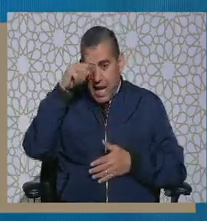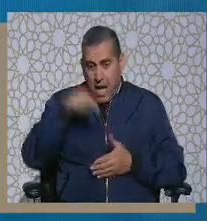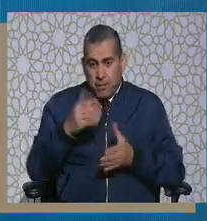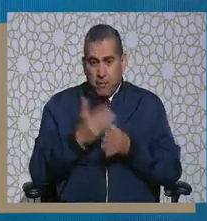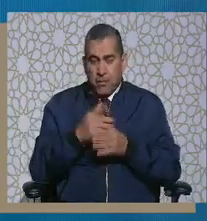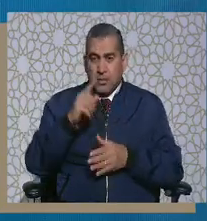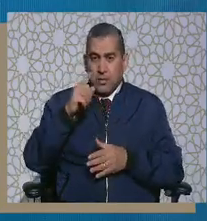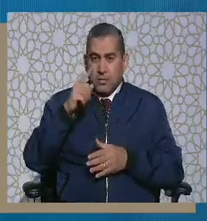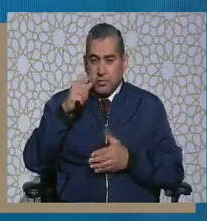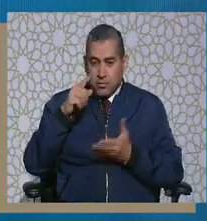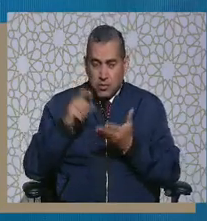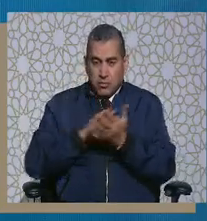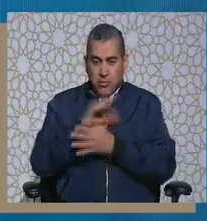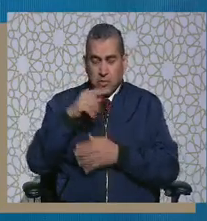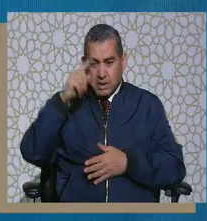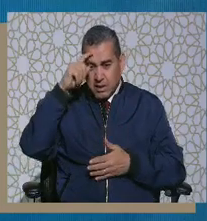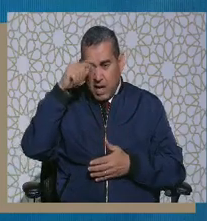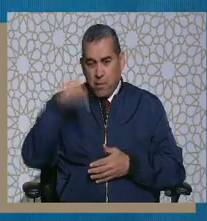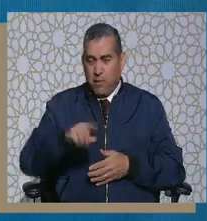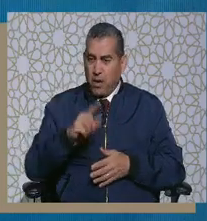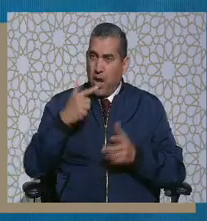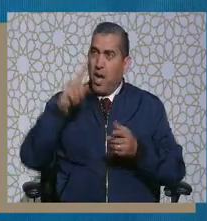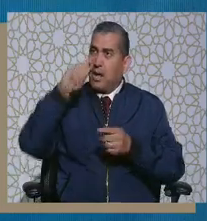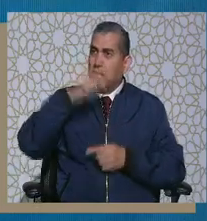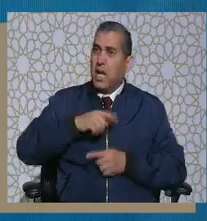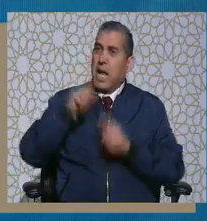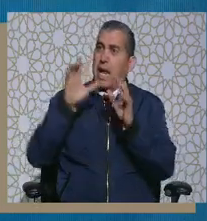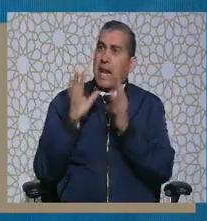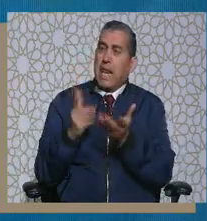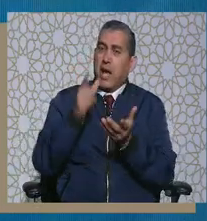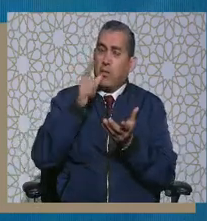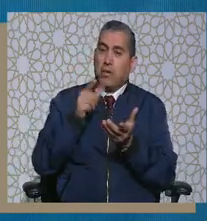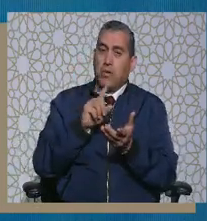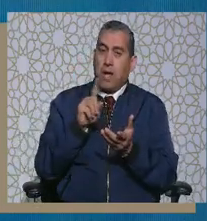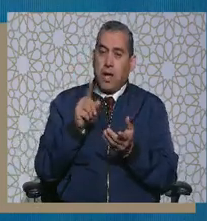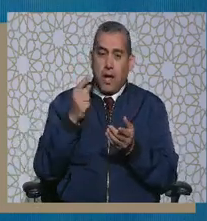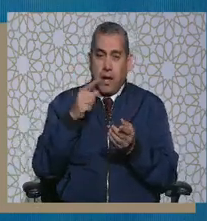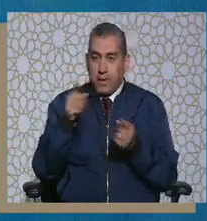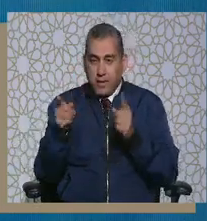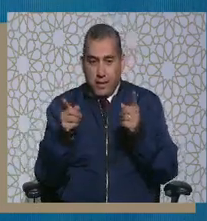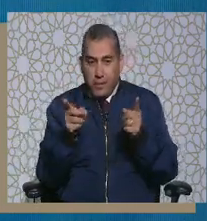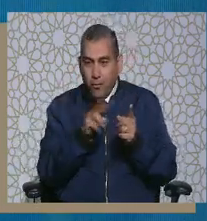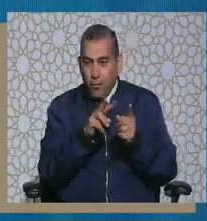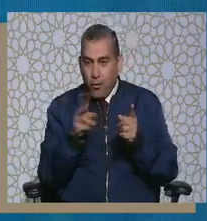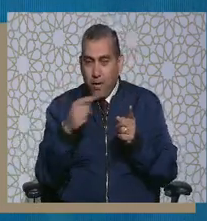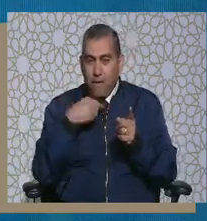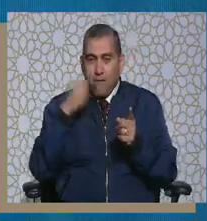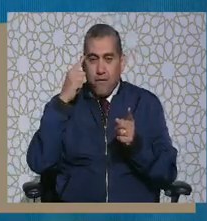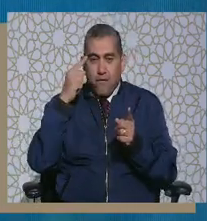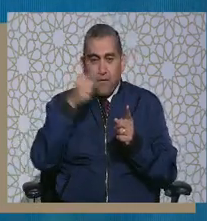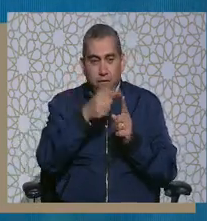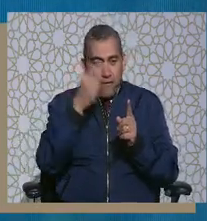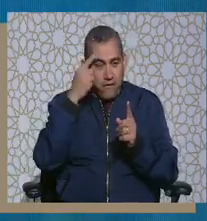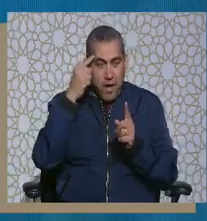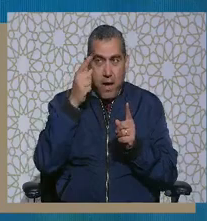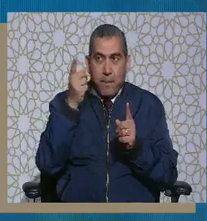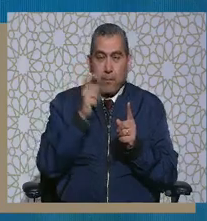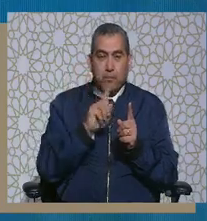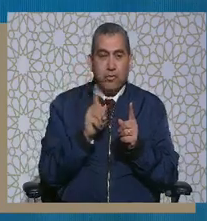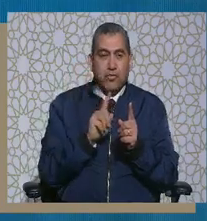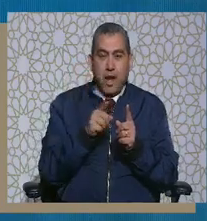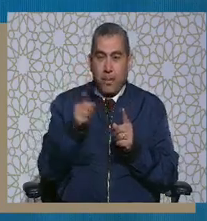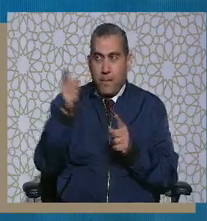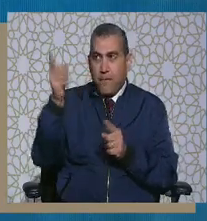وما بنقرا لاننا فهمنا ضعف عن ان احنا نقدر نفهم نفهم ده وانه